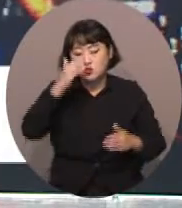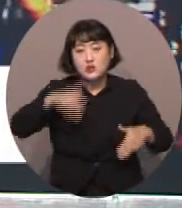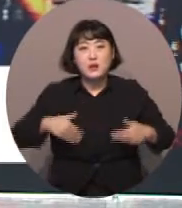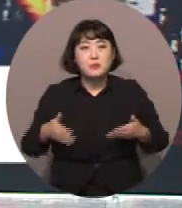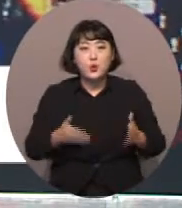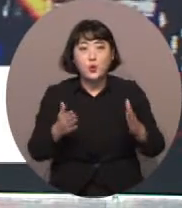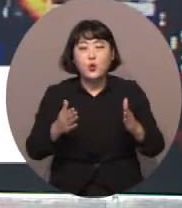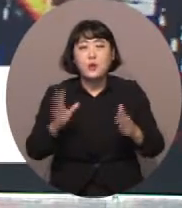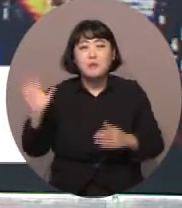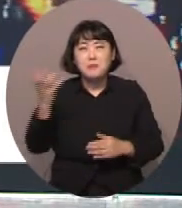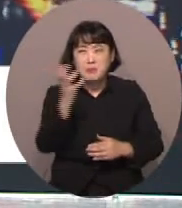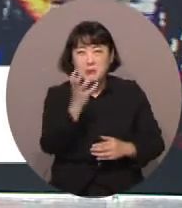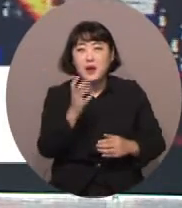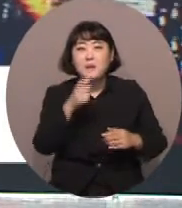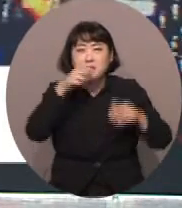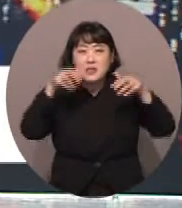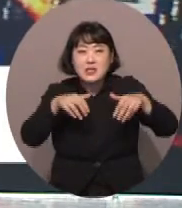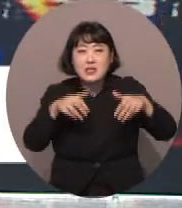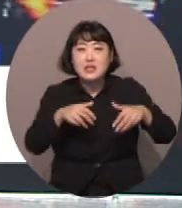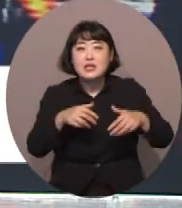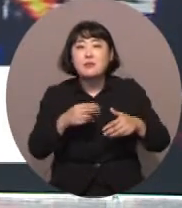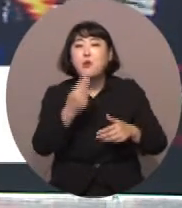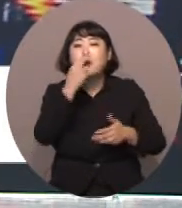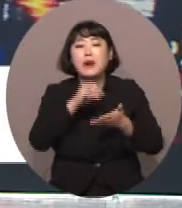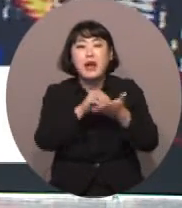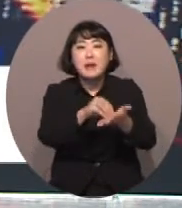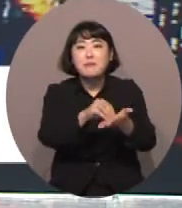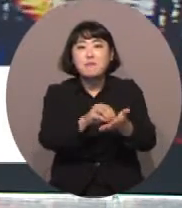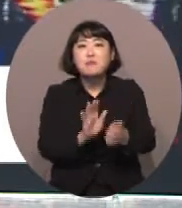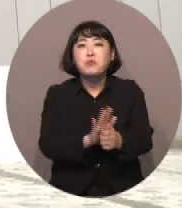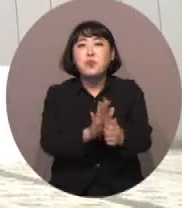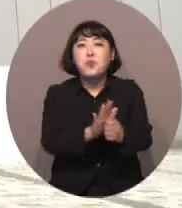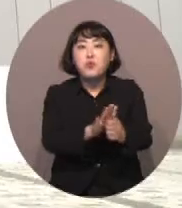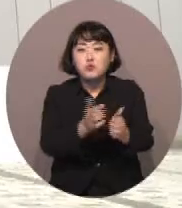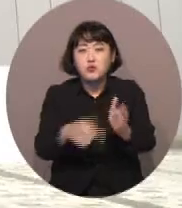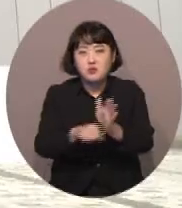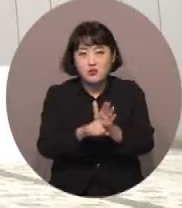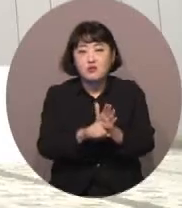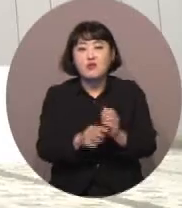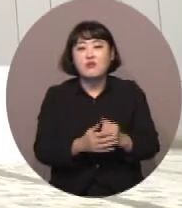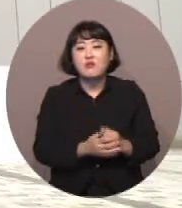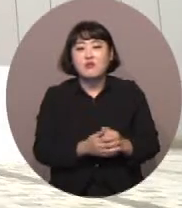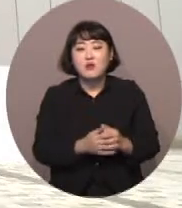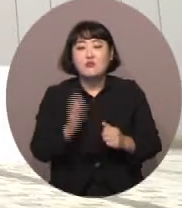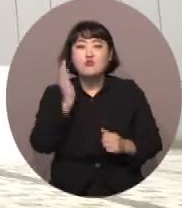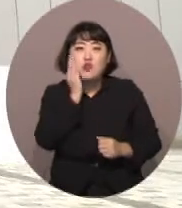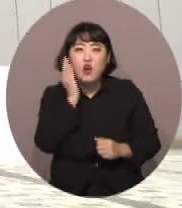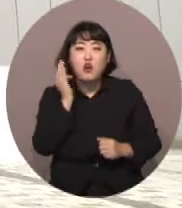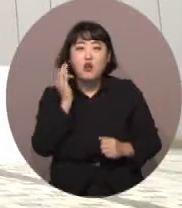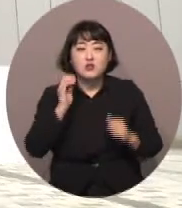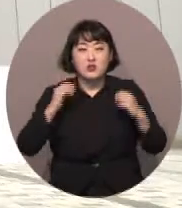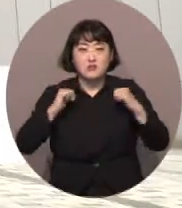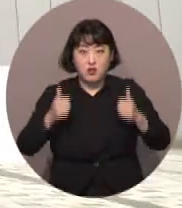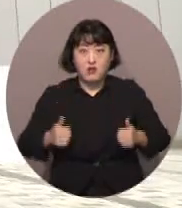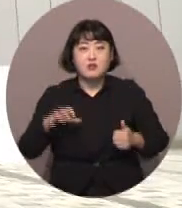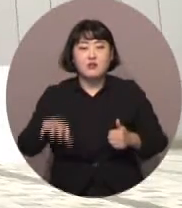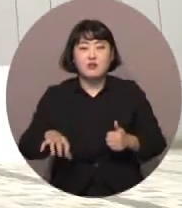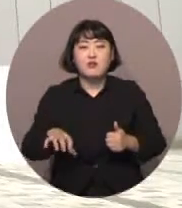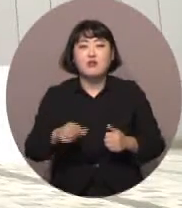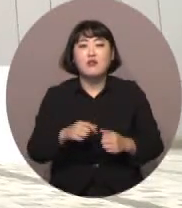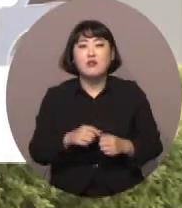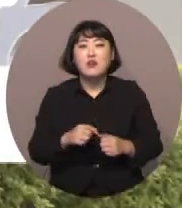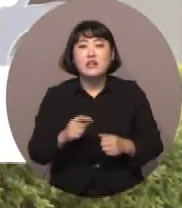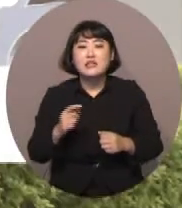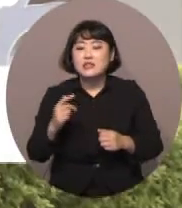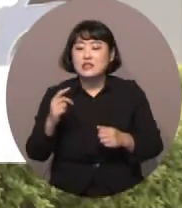충남도가 풍수해보험 가입을 독려하기 위해 특별재난지역으로 선포된 부여와 청양에서 추석 이후